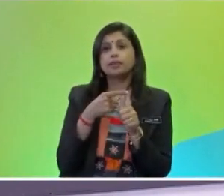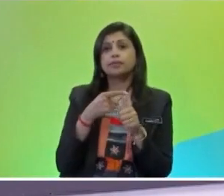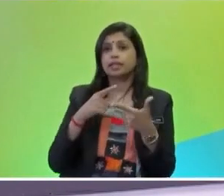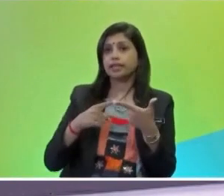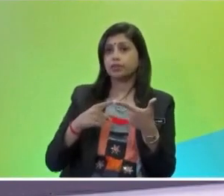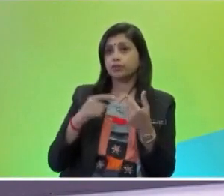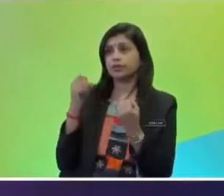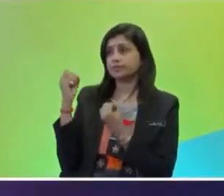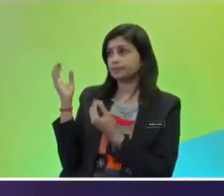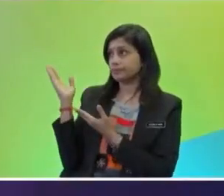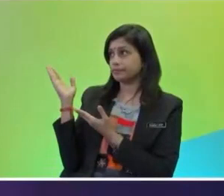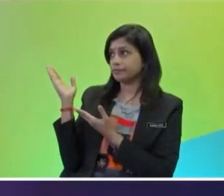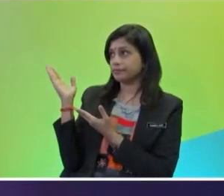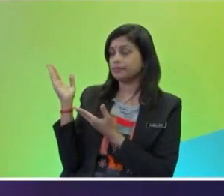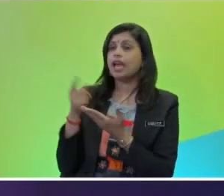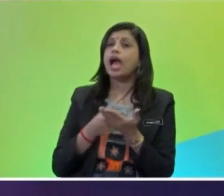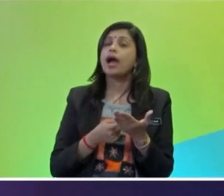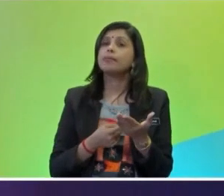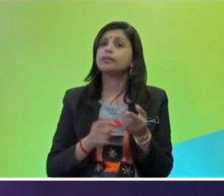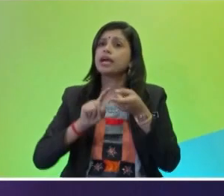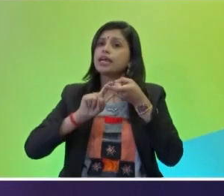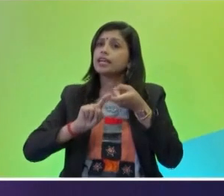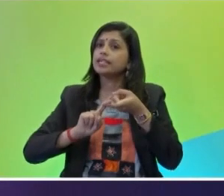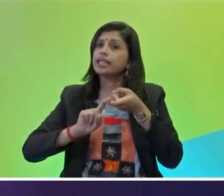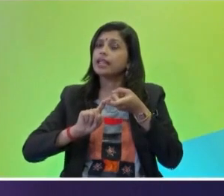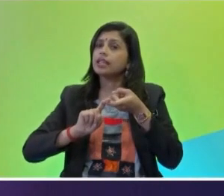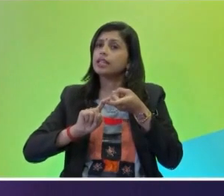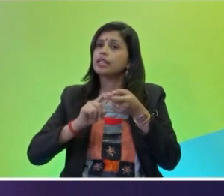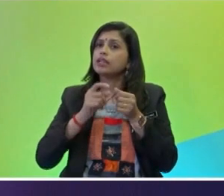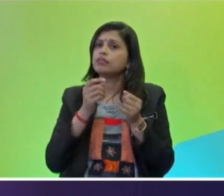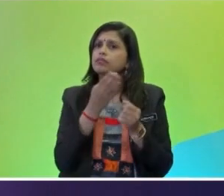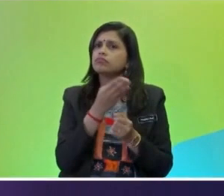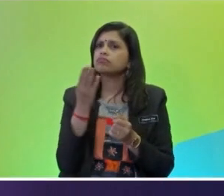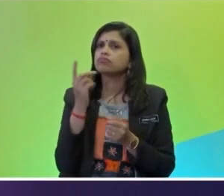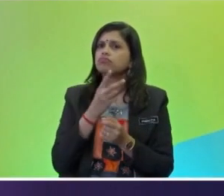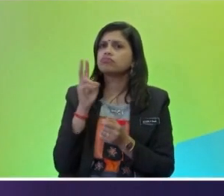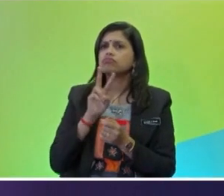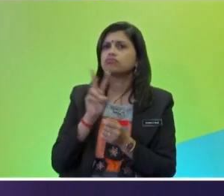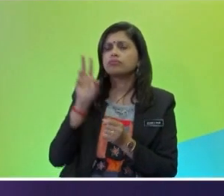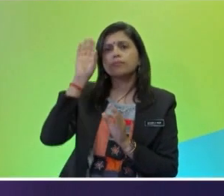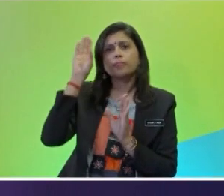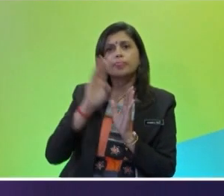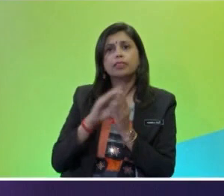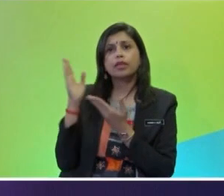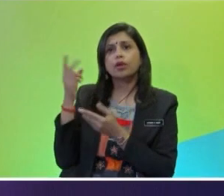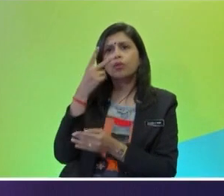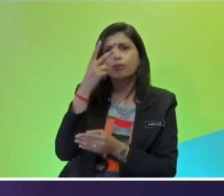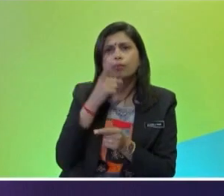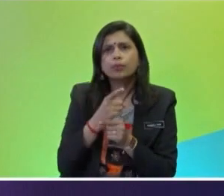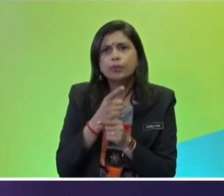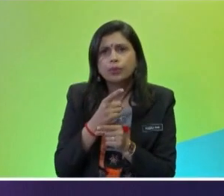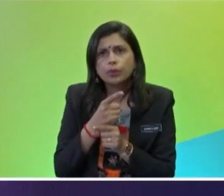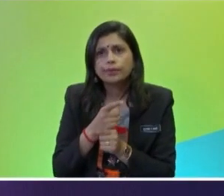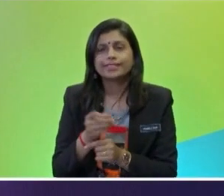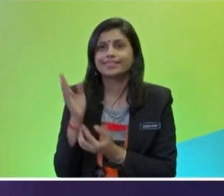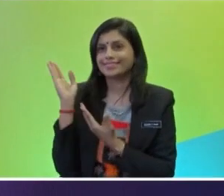kedua. Apakah kaitan dengan gambar-gambar ini? Sila lihat sekejap, murid-murid. Okey,